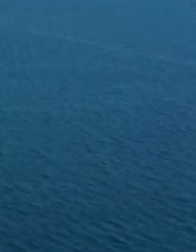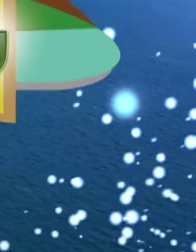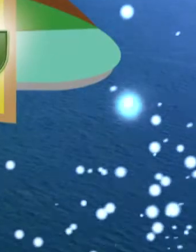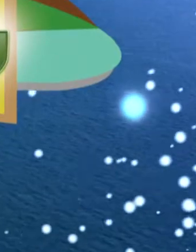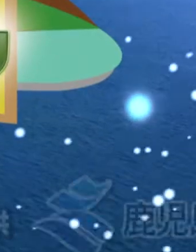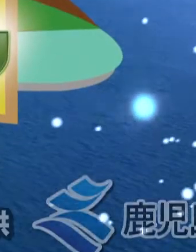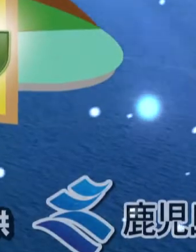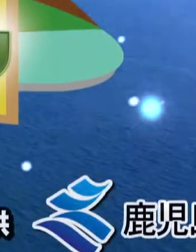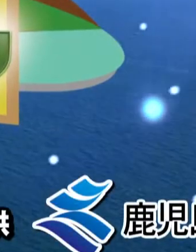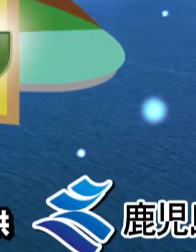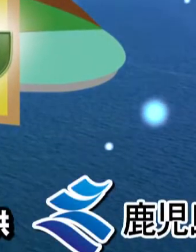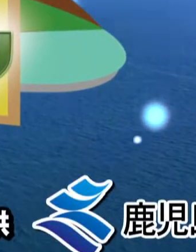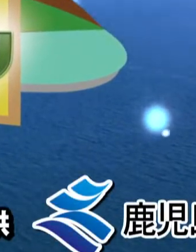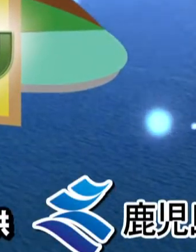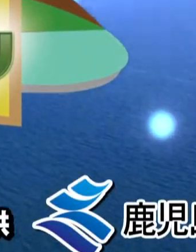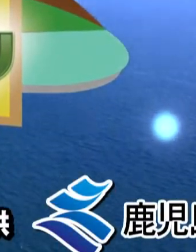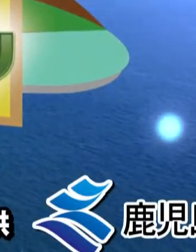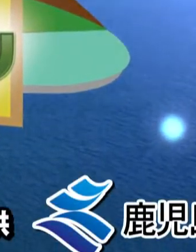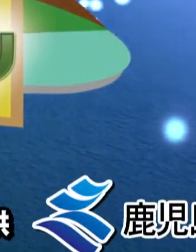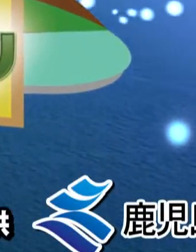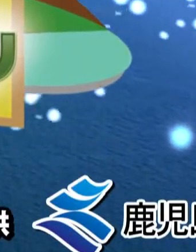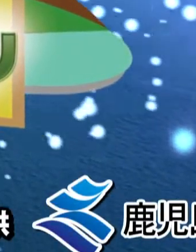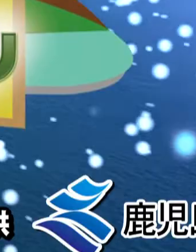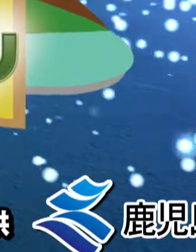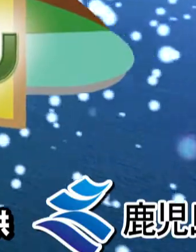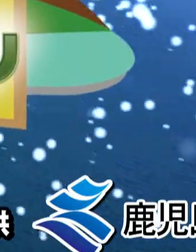前原龍二の前向きチャンネル。